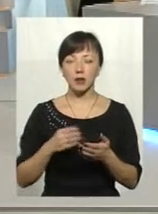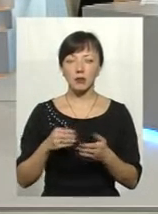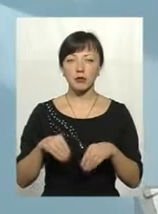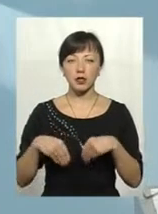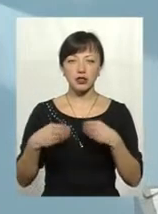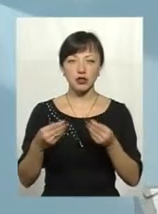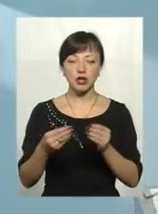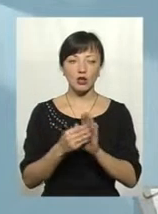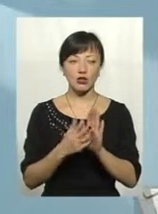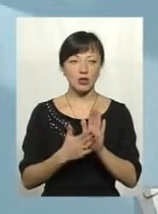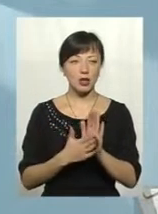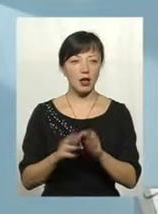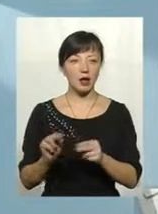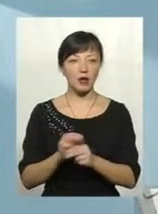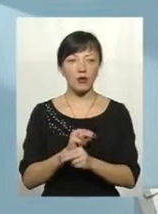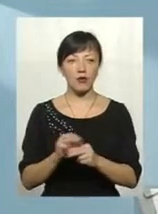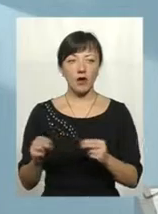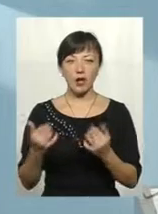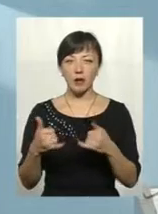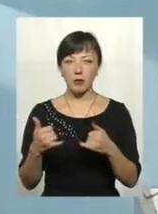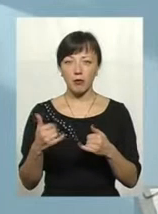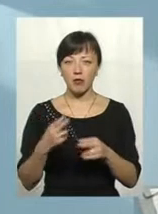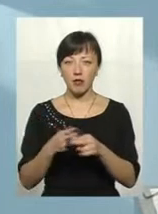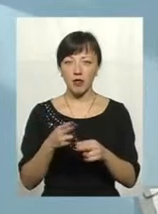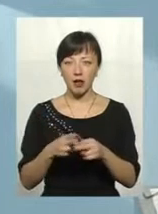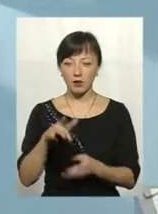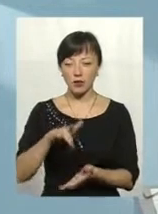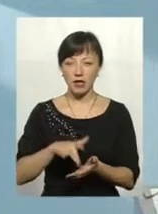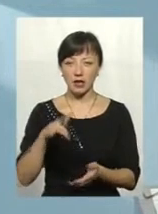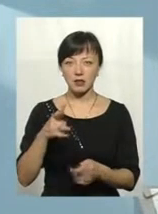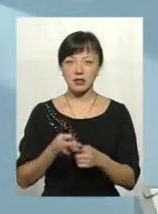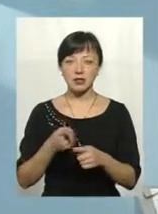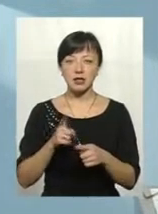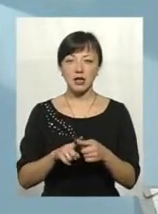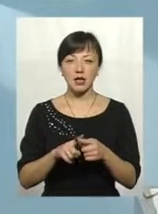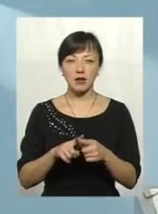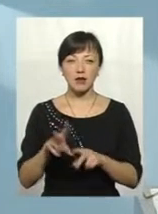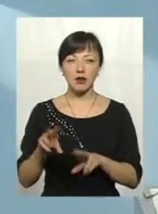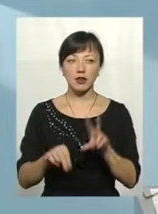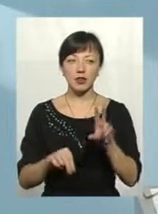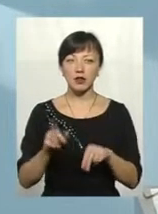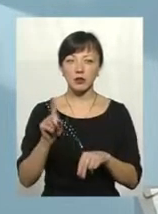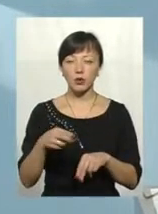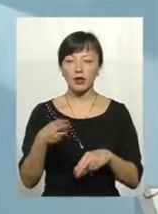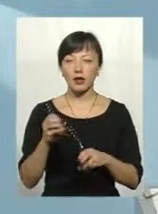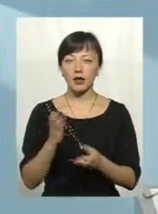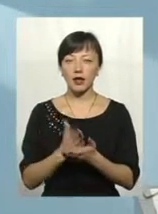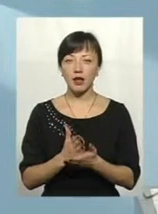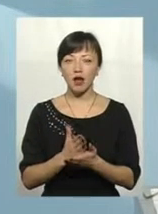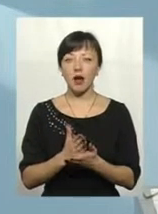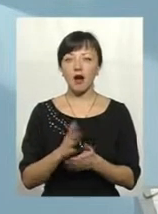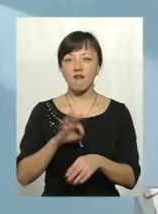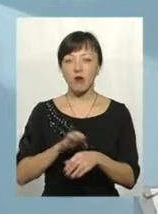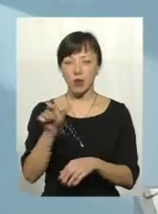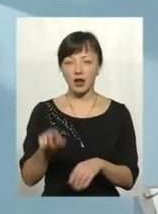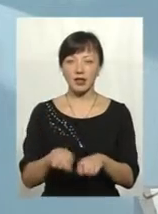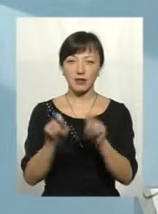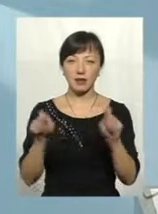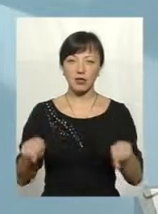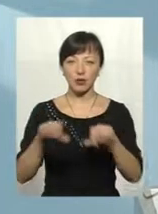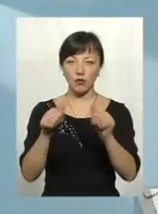призначення лікування, хіміопрофілактика в осередках, а осередок туберкульозної інфекції вважається той, де є хворий на відкриту форму